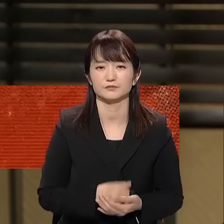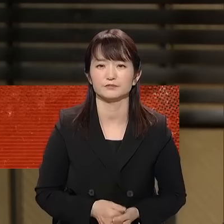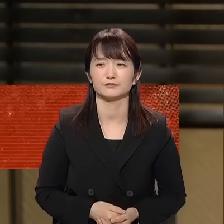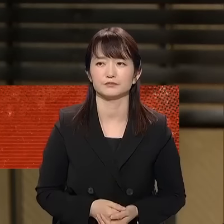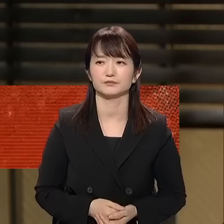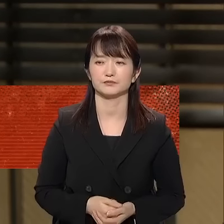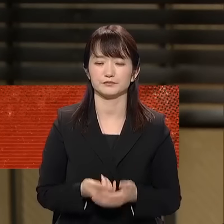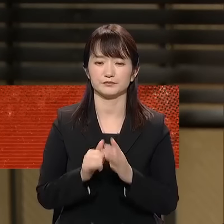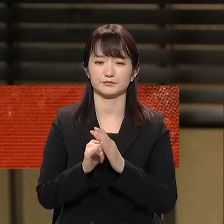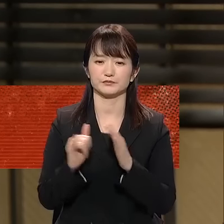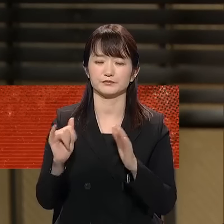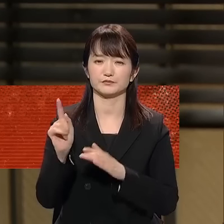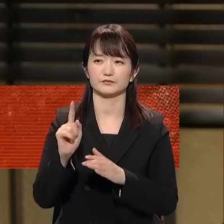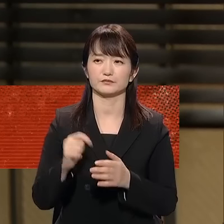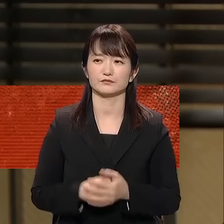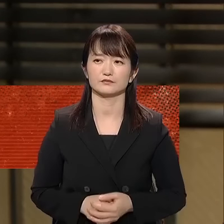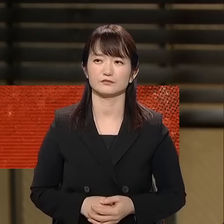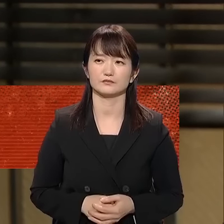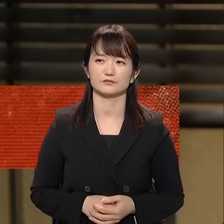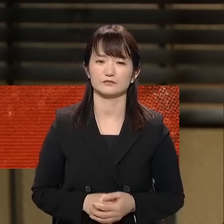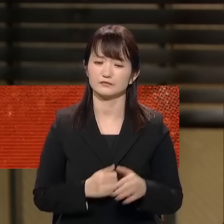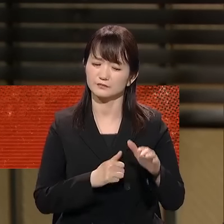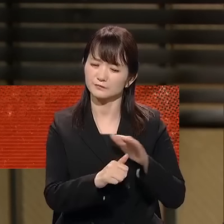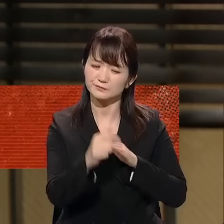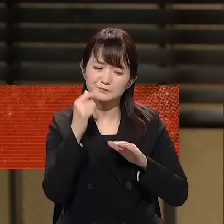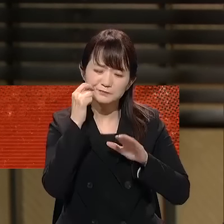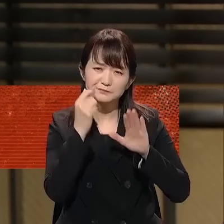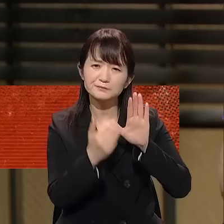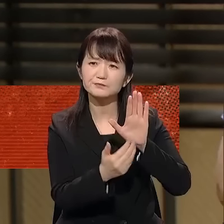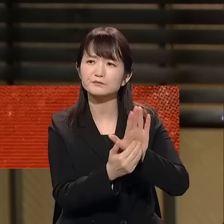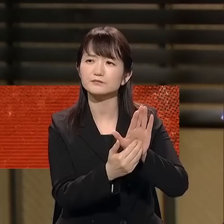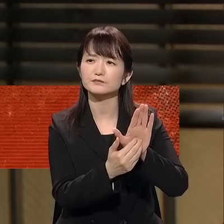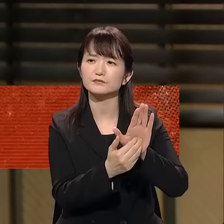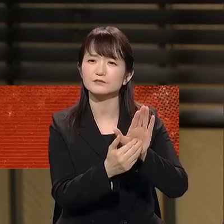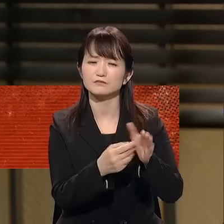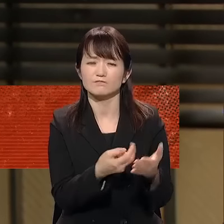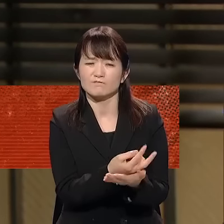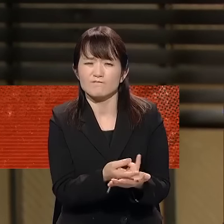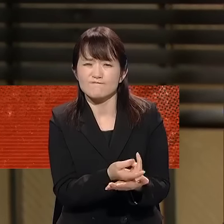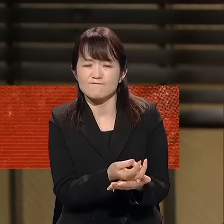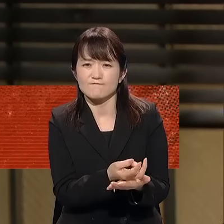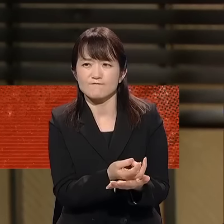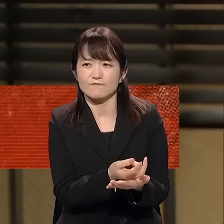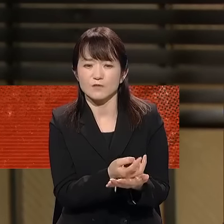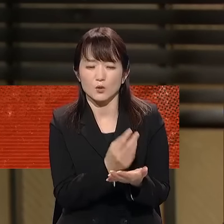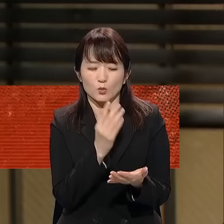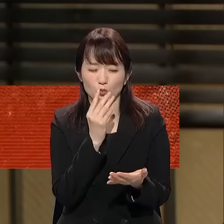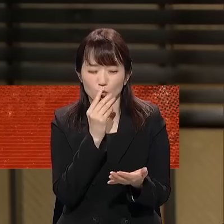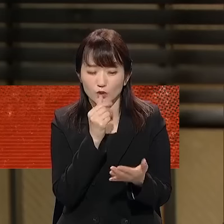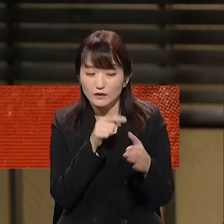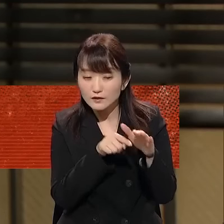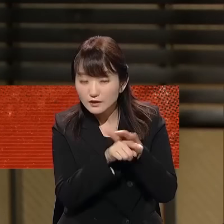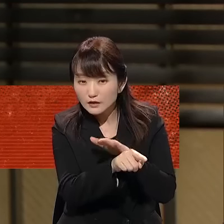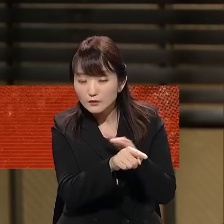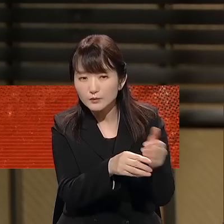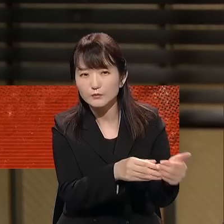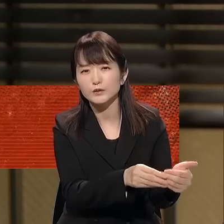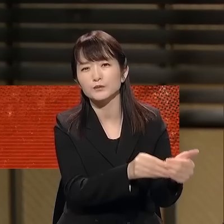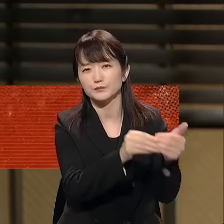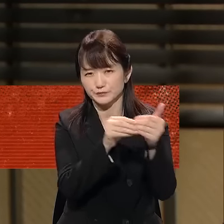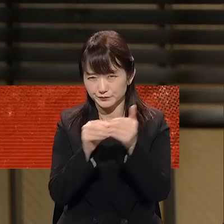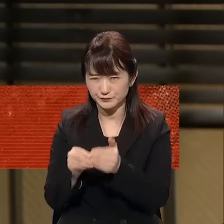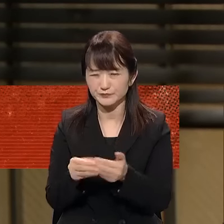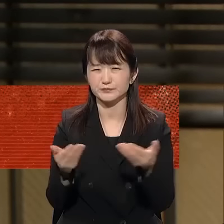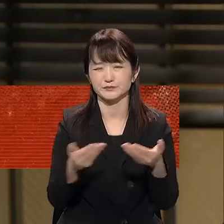그래서 가족들이 이거 어 외출 못하게 막아야 되나 그래서 막으면 발버둥 치고 그럼 또 몰래 나갔다가 또 겨우 모시고고 이런 일들이